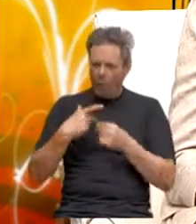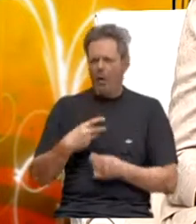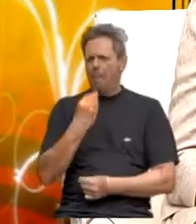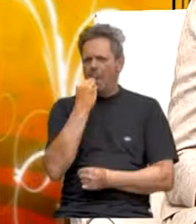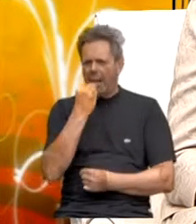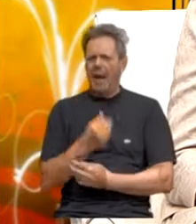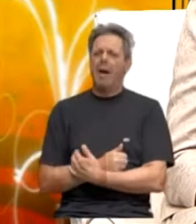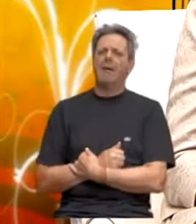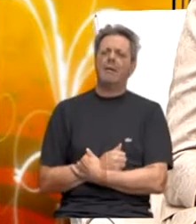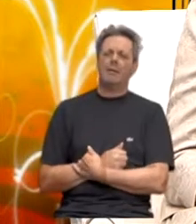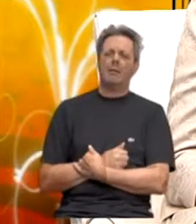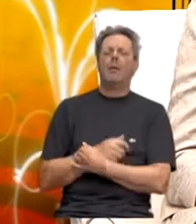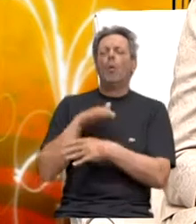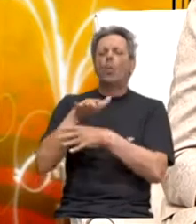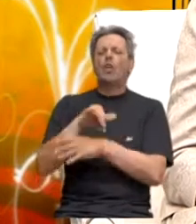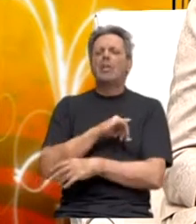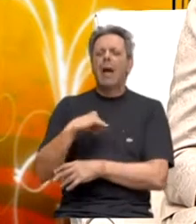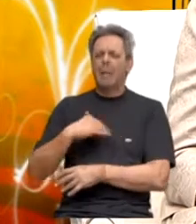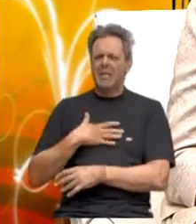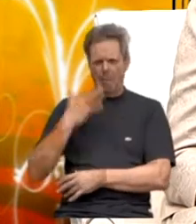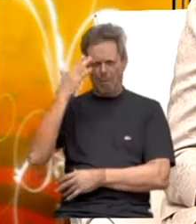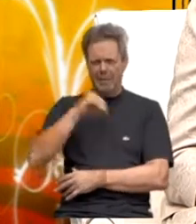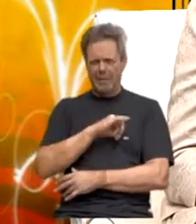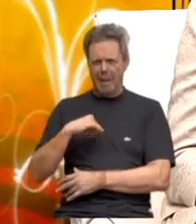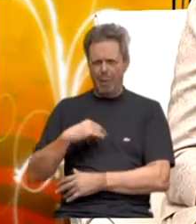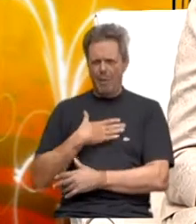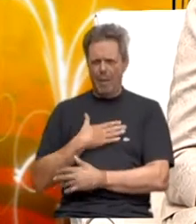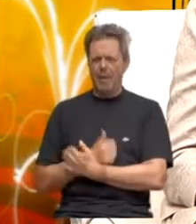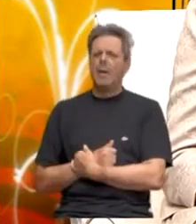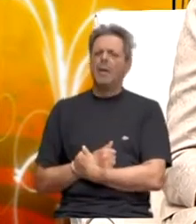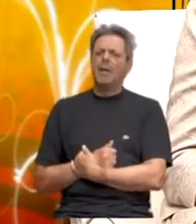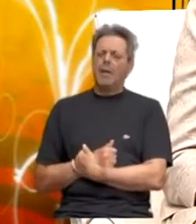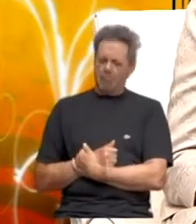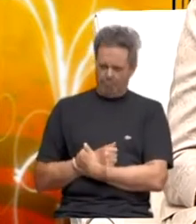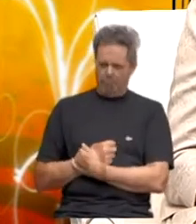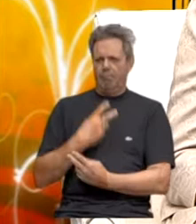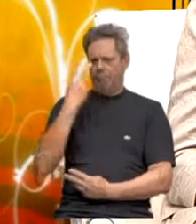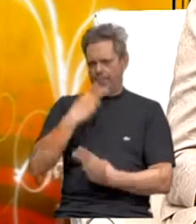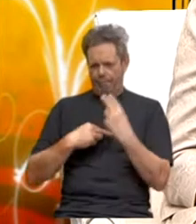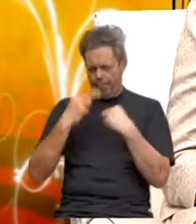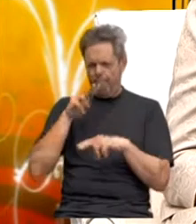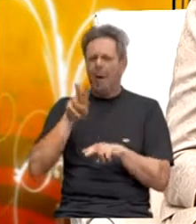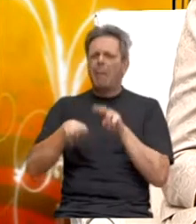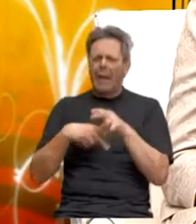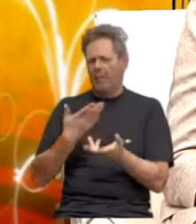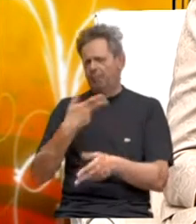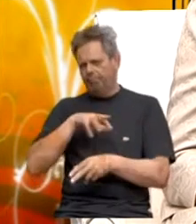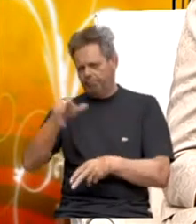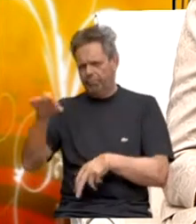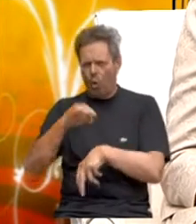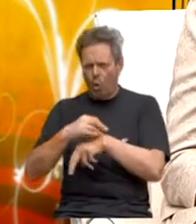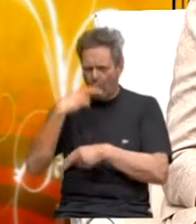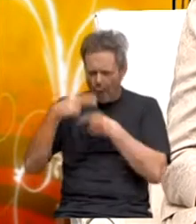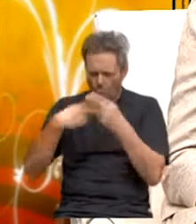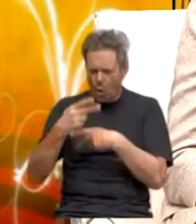prehrani, dalje utječite na sebe. A dalje, sistematski pregledi jedan puta godišnje bi bili idealni ili